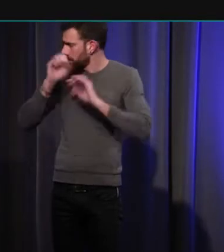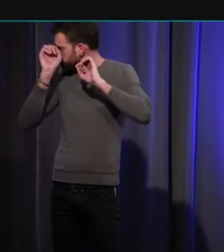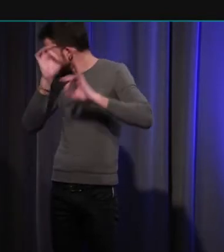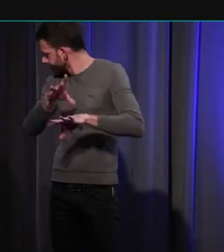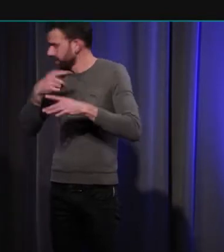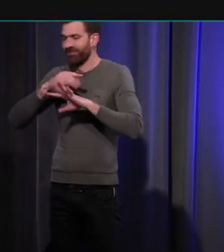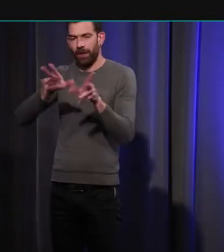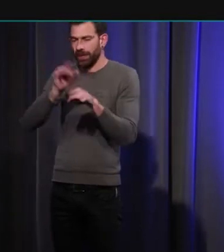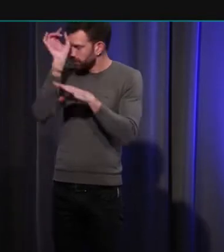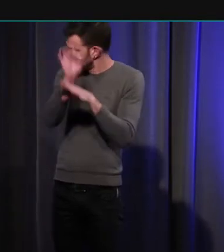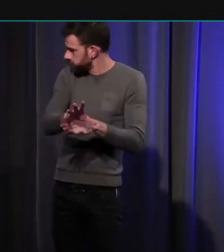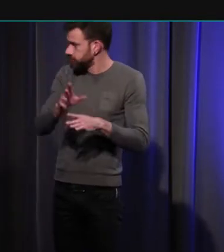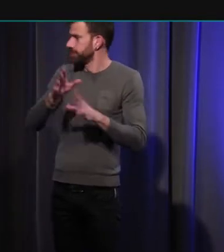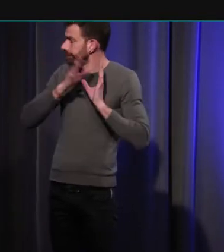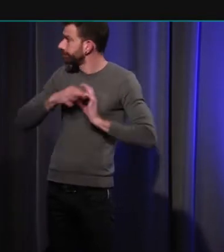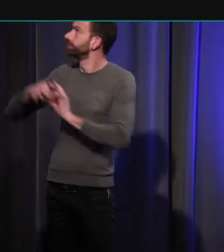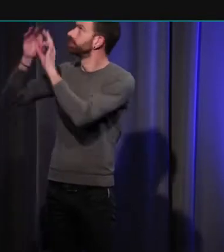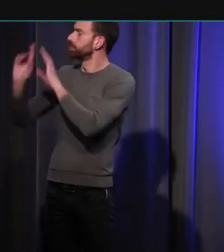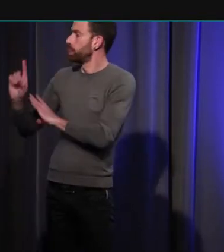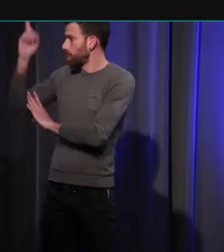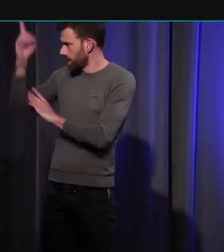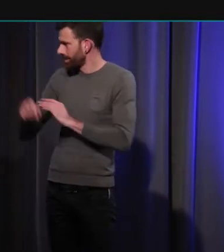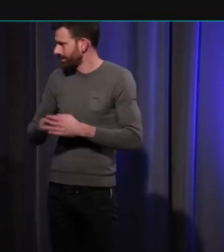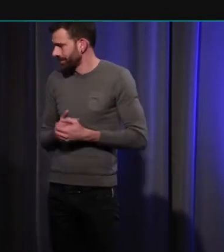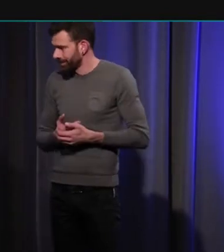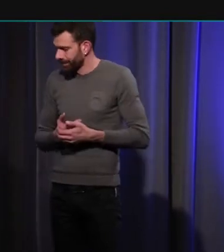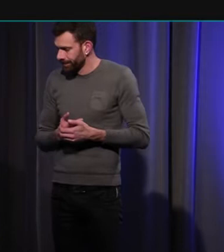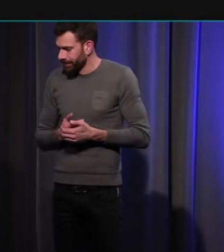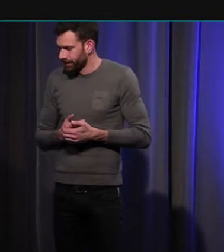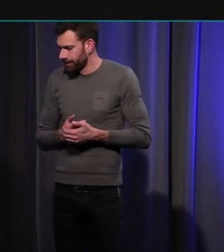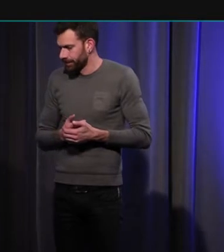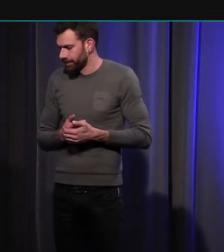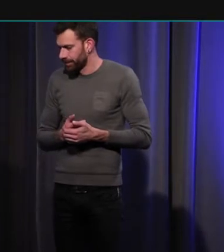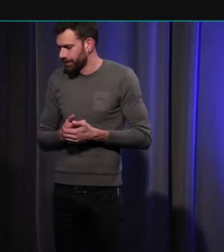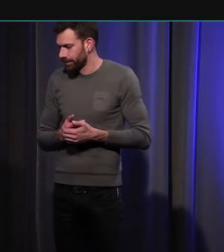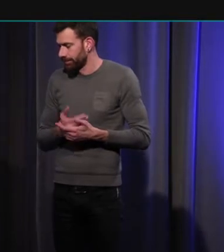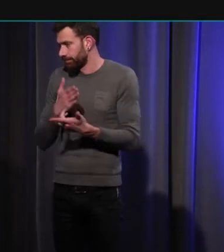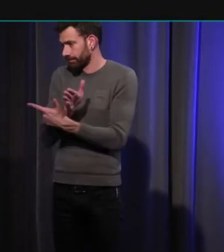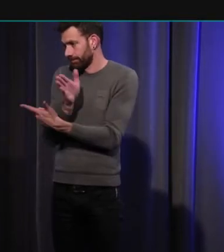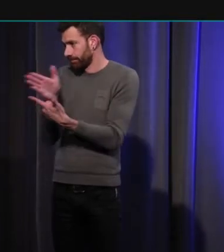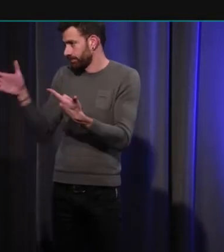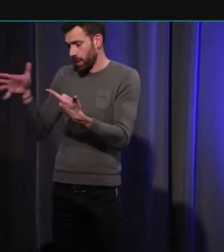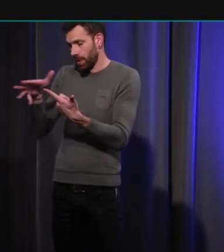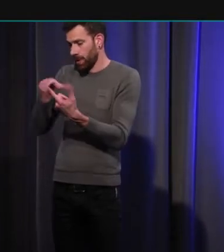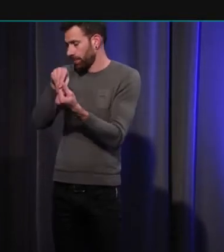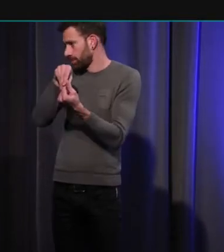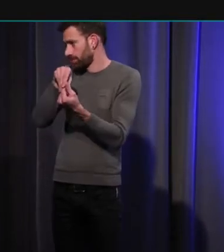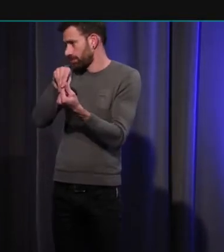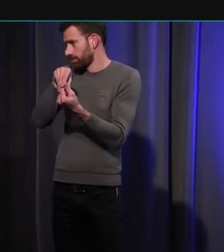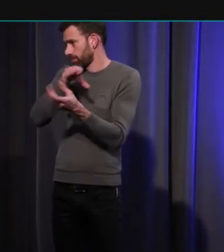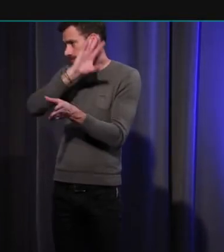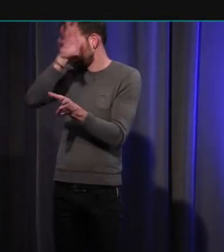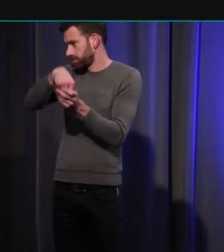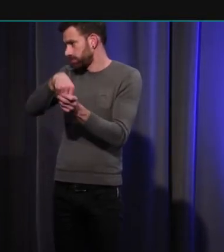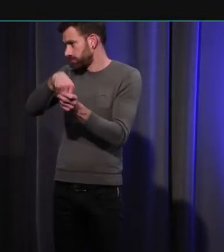famille pour l'amour de dieu et si vous voulez c'est simple le les deux éléments qui se retrouvent dans cet idéal qui est